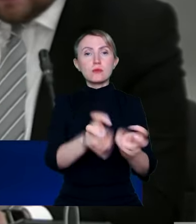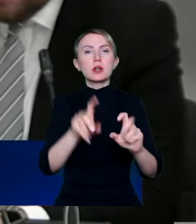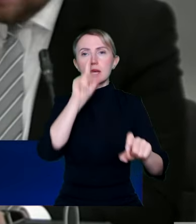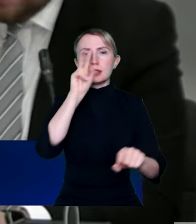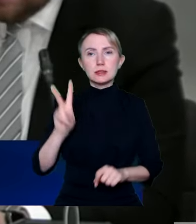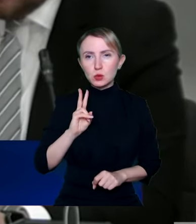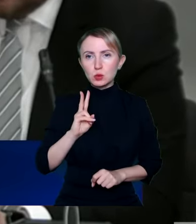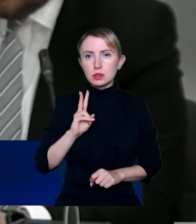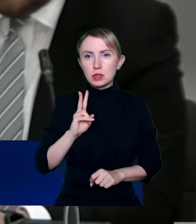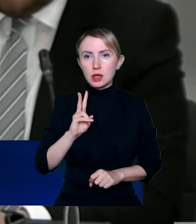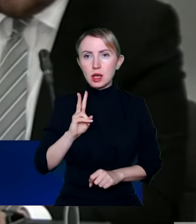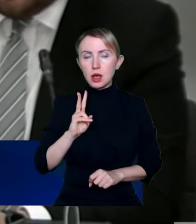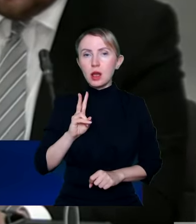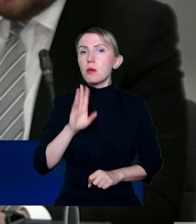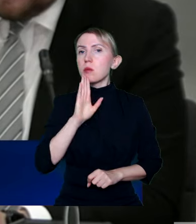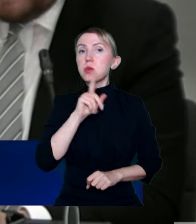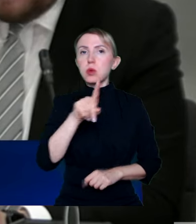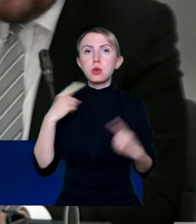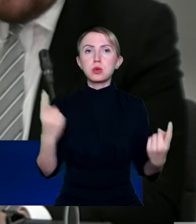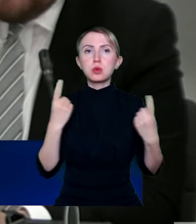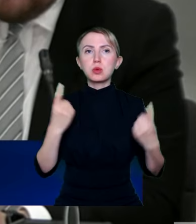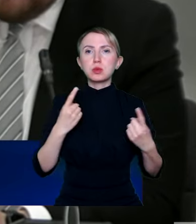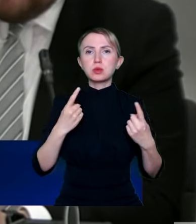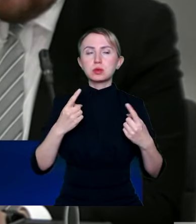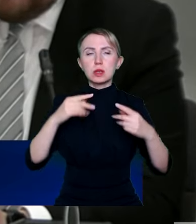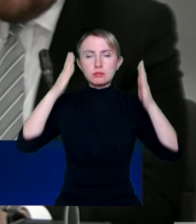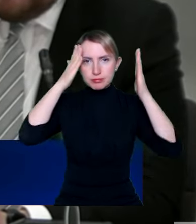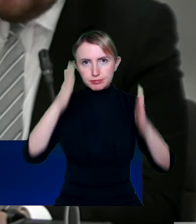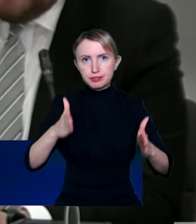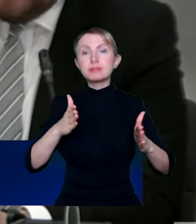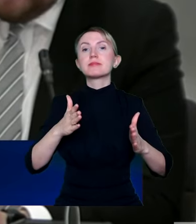które w tego typu przypadkach procedują, zajmują się i wydają